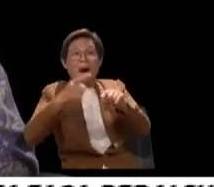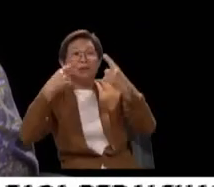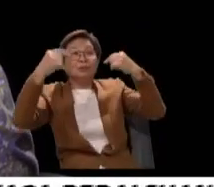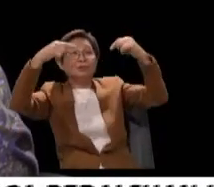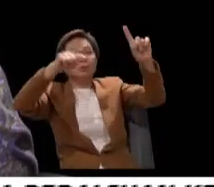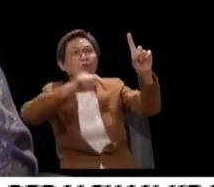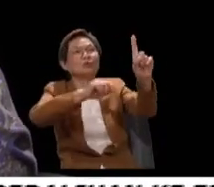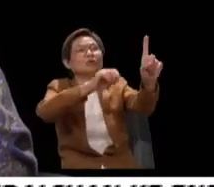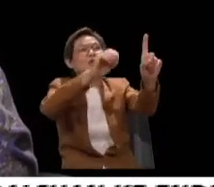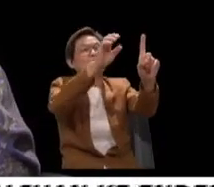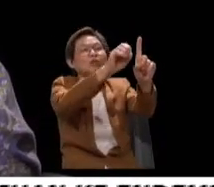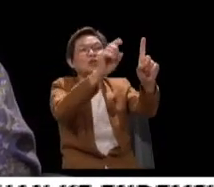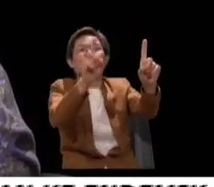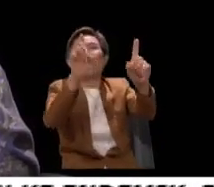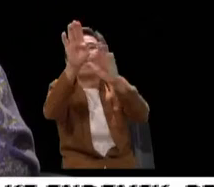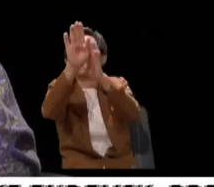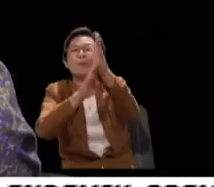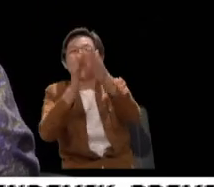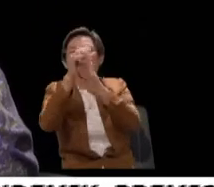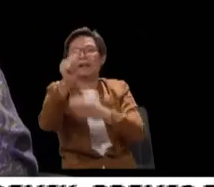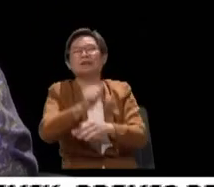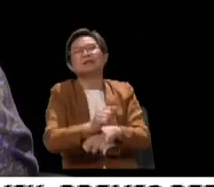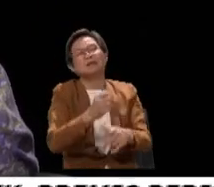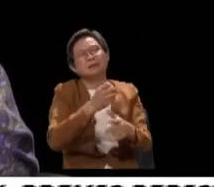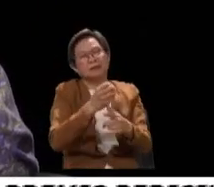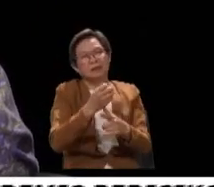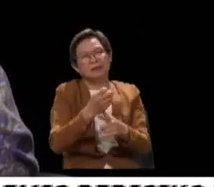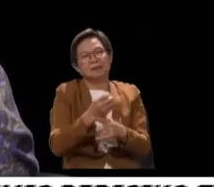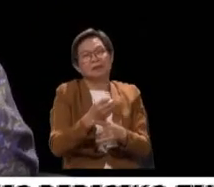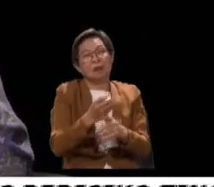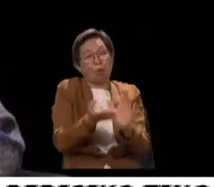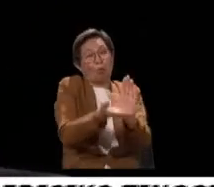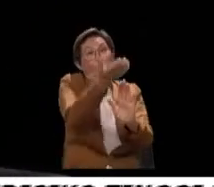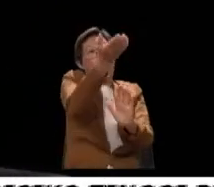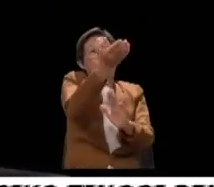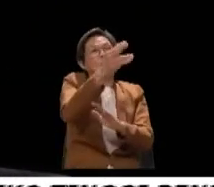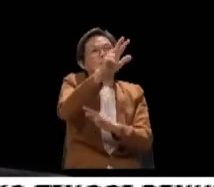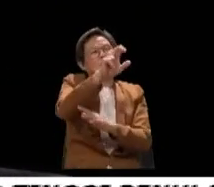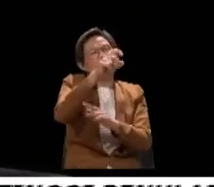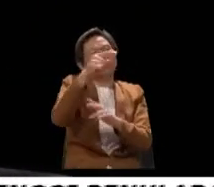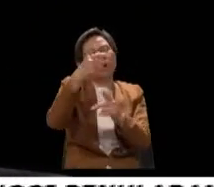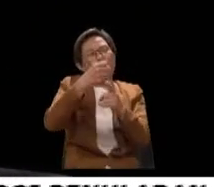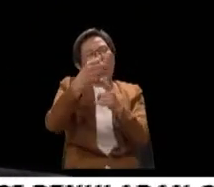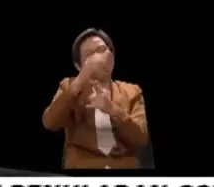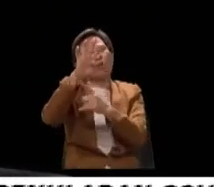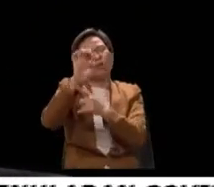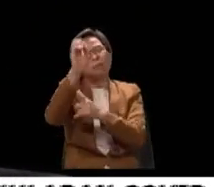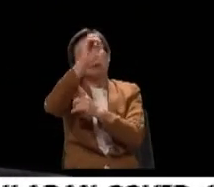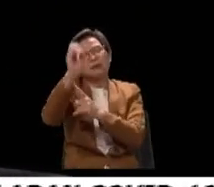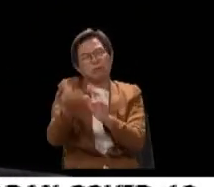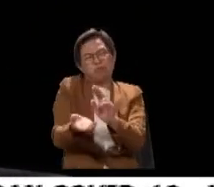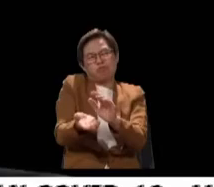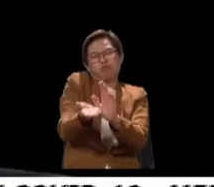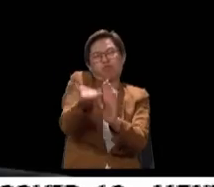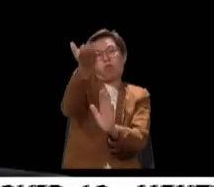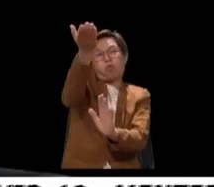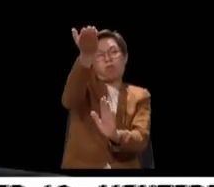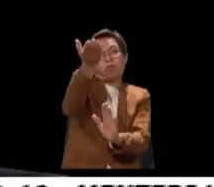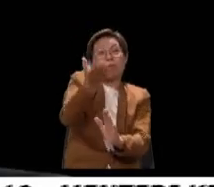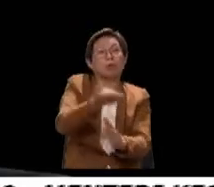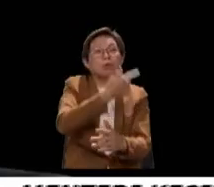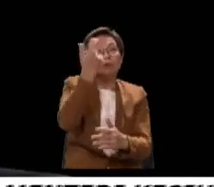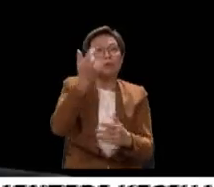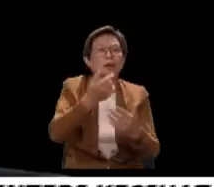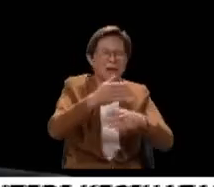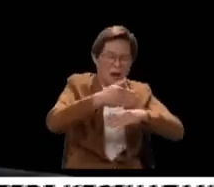1001 bilion eh itu 30 40% peningkatan jadi ini disebabkan oleh low supply high demand